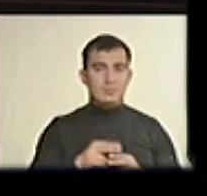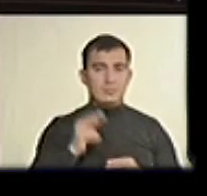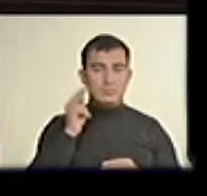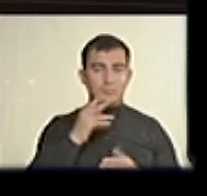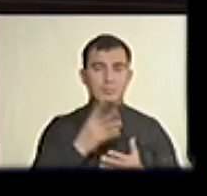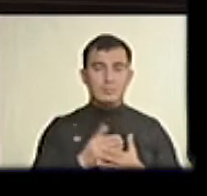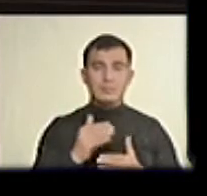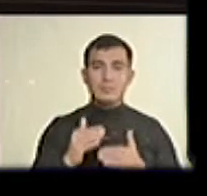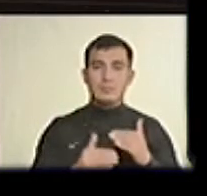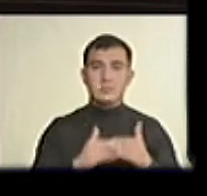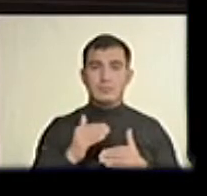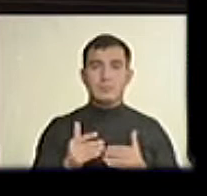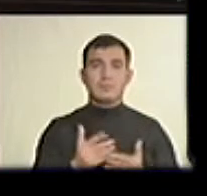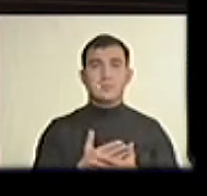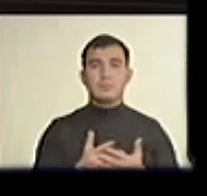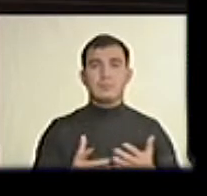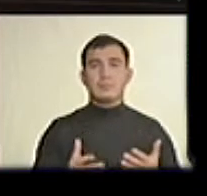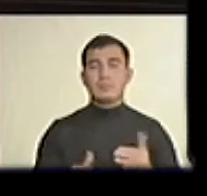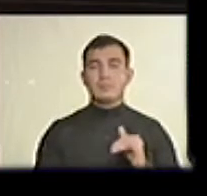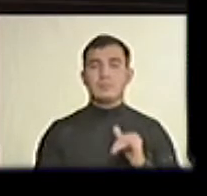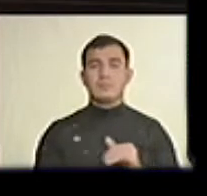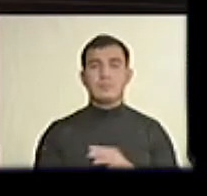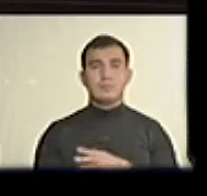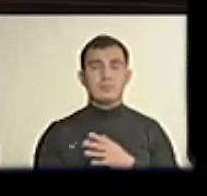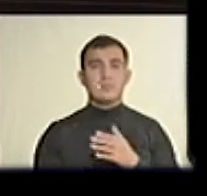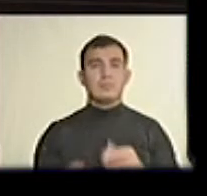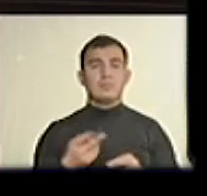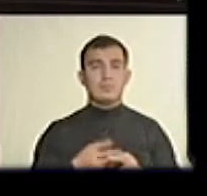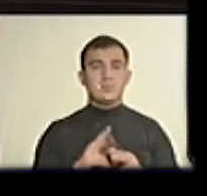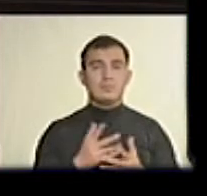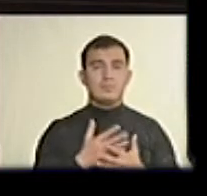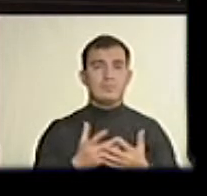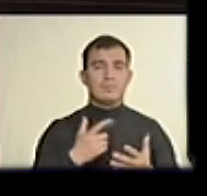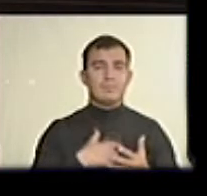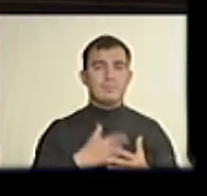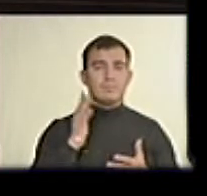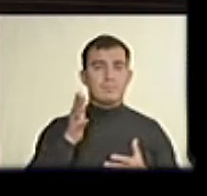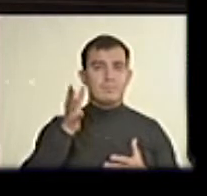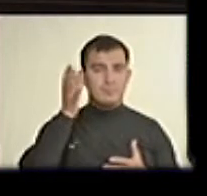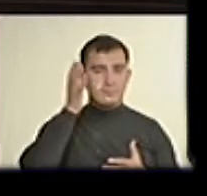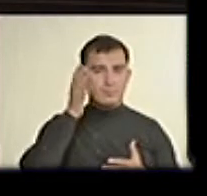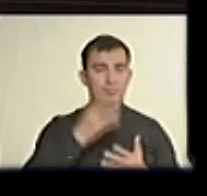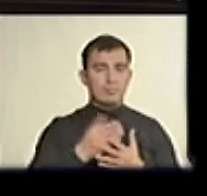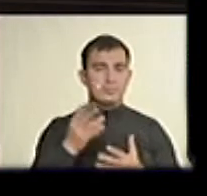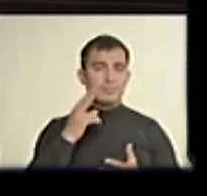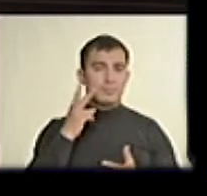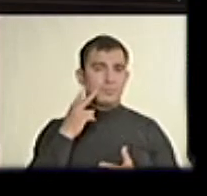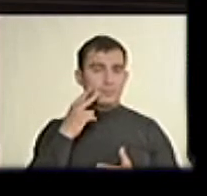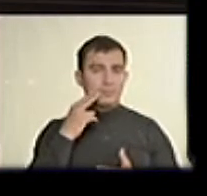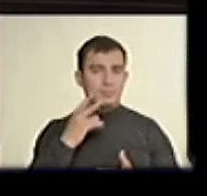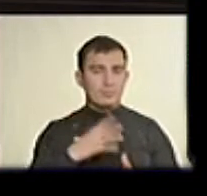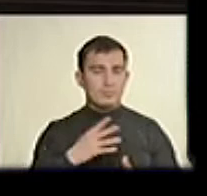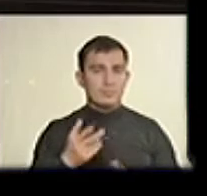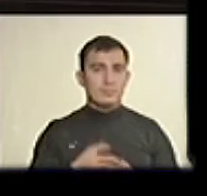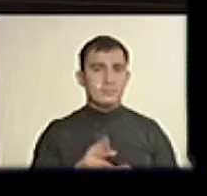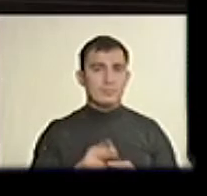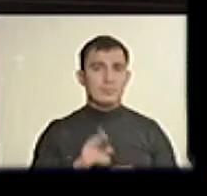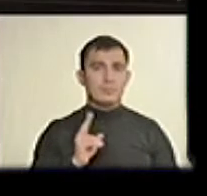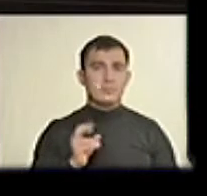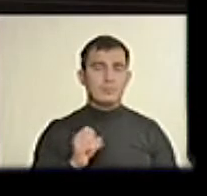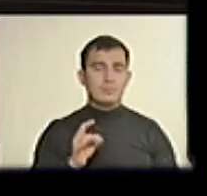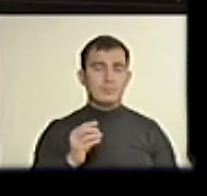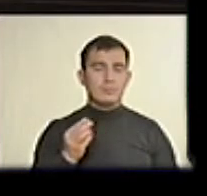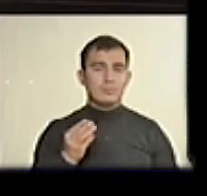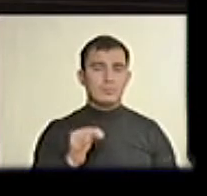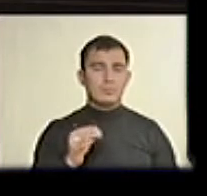islohotiga o'zini mansabdorlarini tayinladi. Ularning orasida jiyani bo'lgan o'sha Qarshibegi